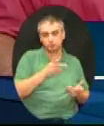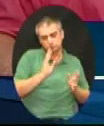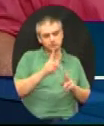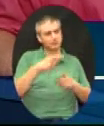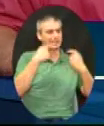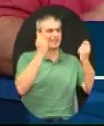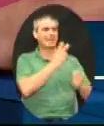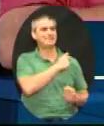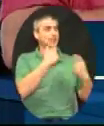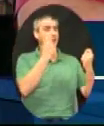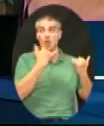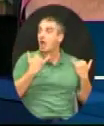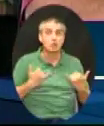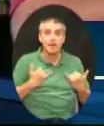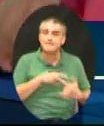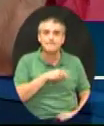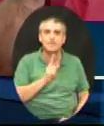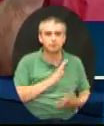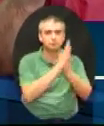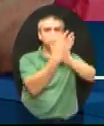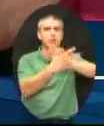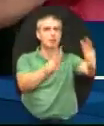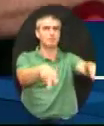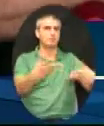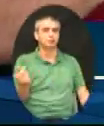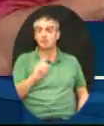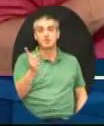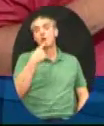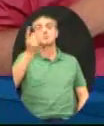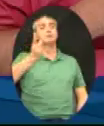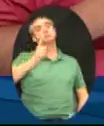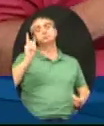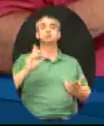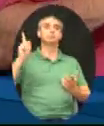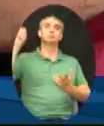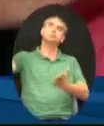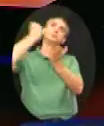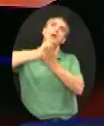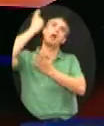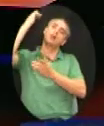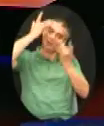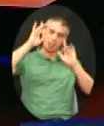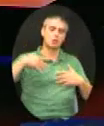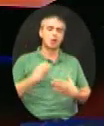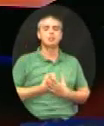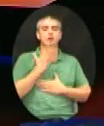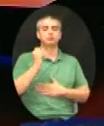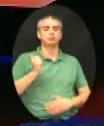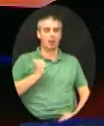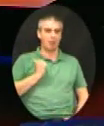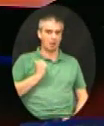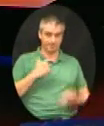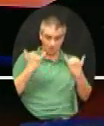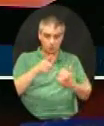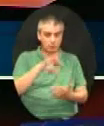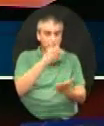קצין חינוך. היום הדבר הזה השתנה לחלוטין. היום טוענים שהם קושן מהקדוש ברוך הוא לדאוג לנשמתם של החיילים.